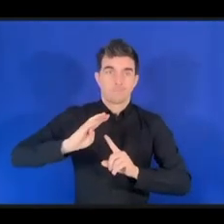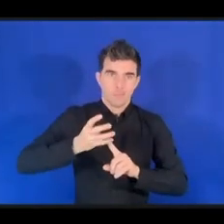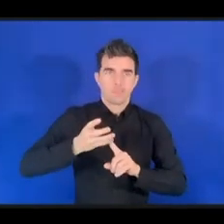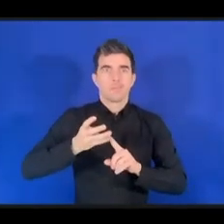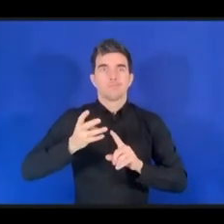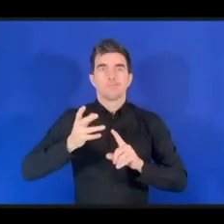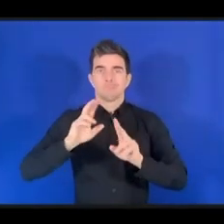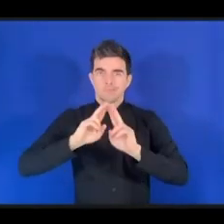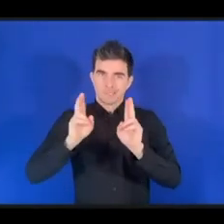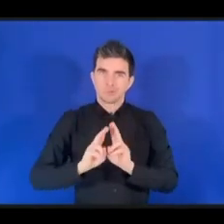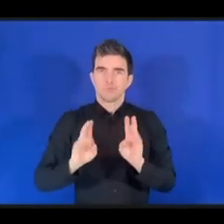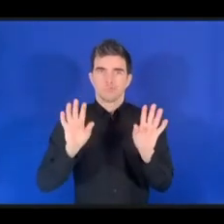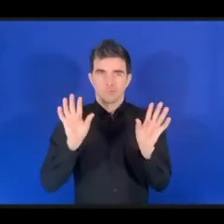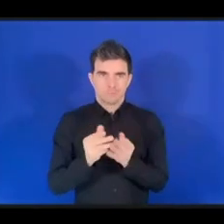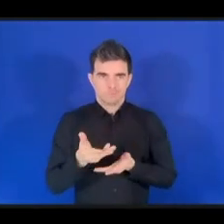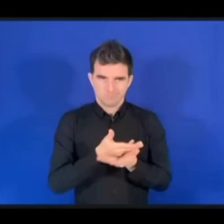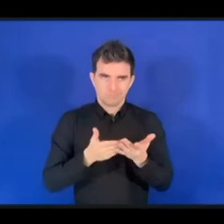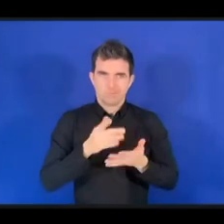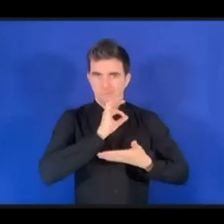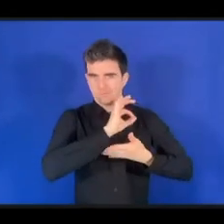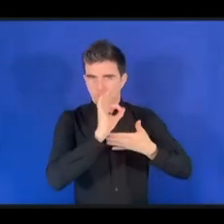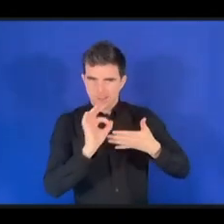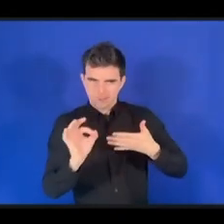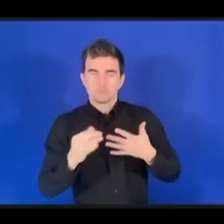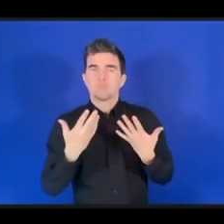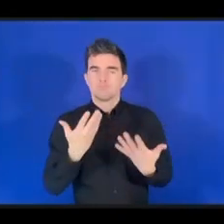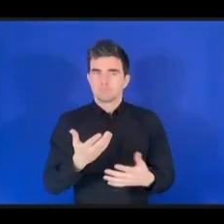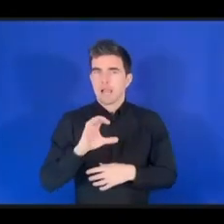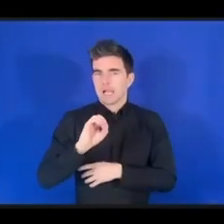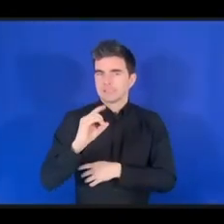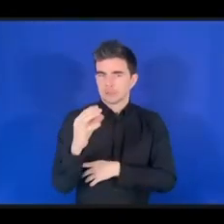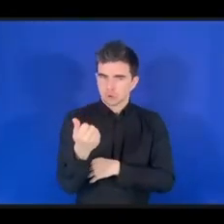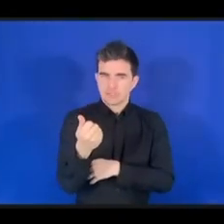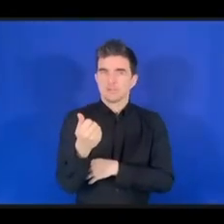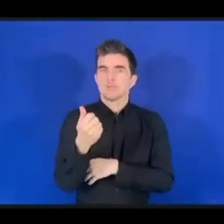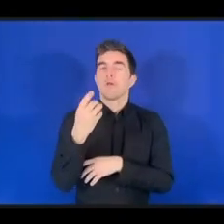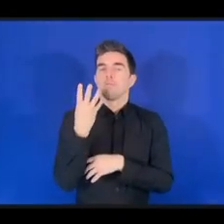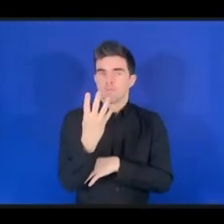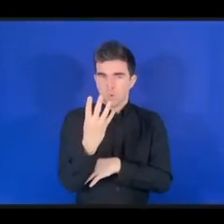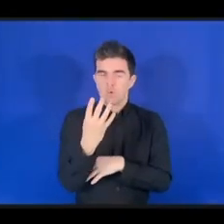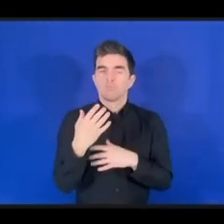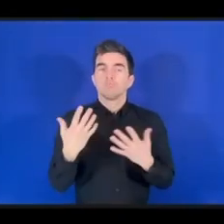cours du forum organisé à antigu barbouda en